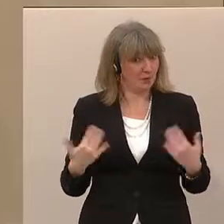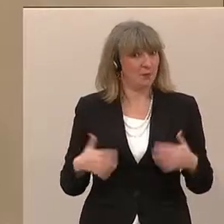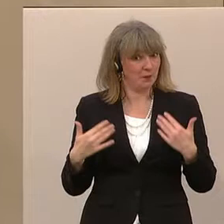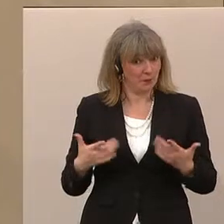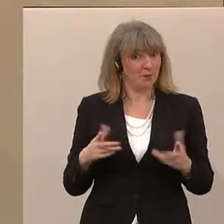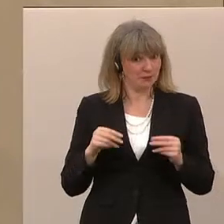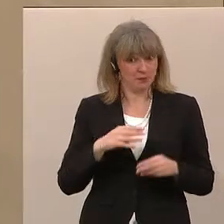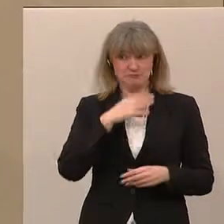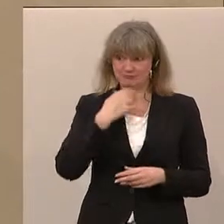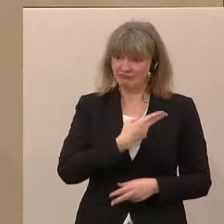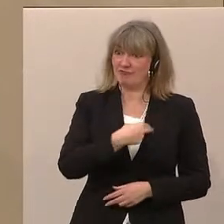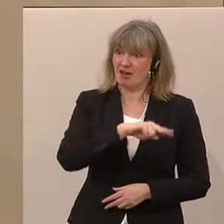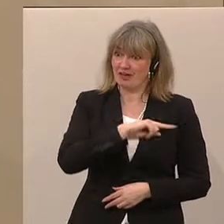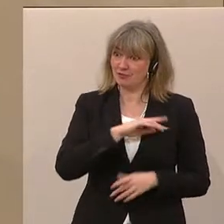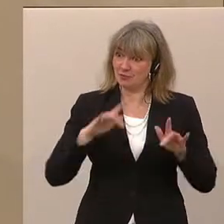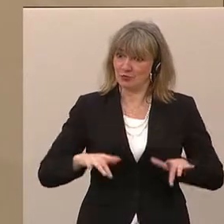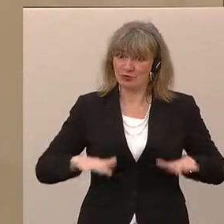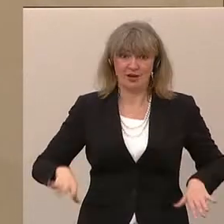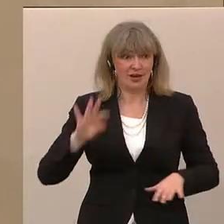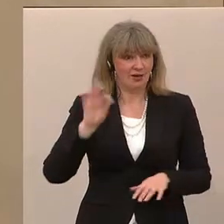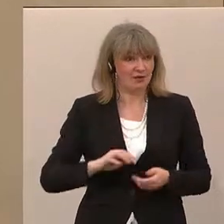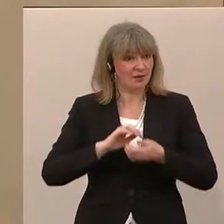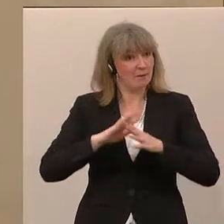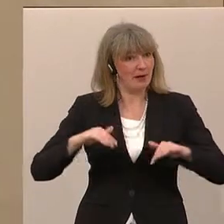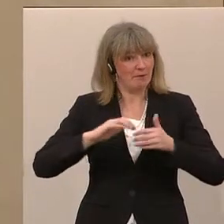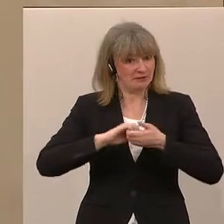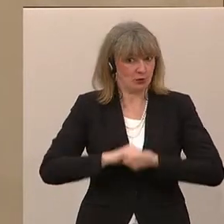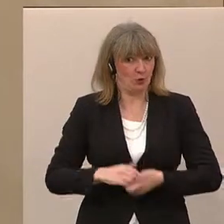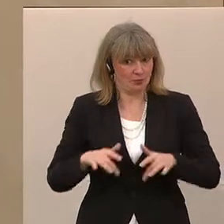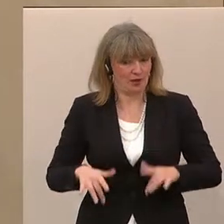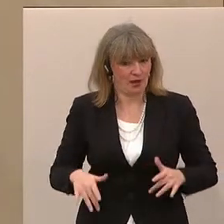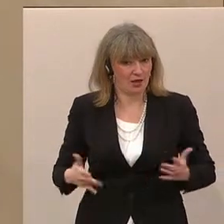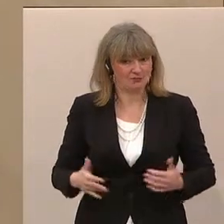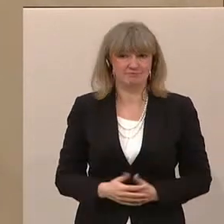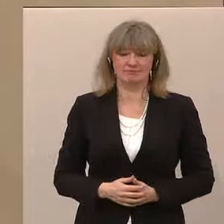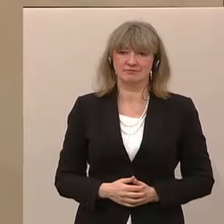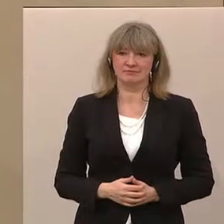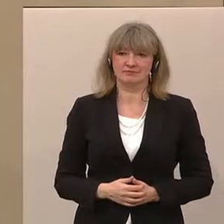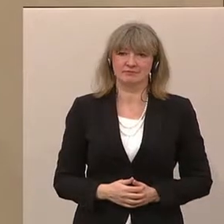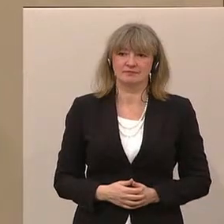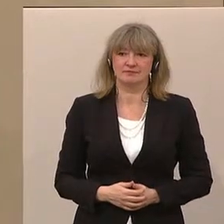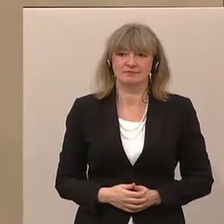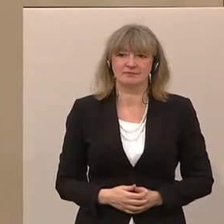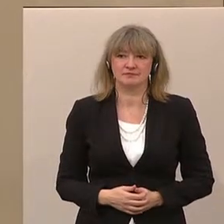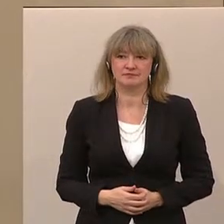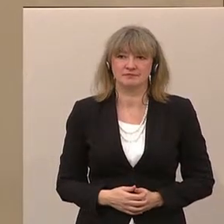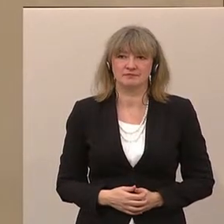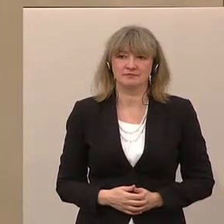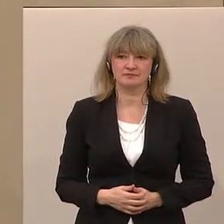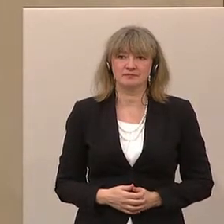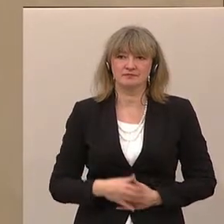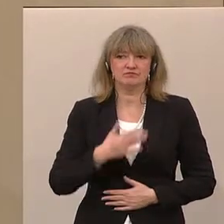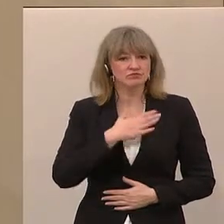große Verantwortung, die hier der Freiheitliche Parlamentsclub natürlich auch leben wird. Es wird unsere Verantwortung